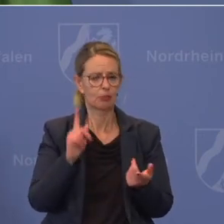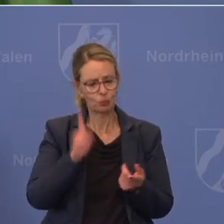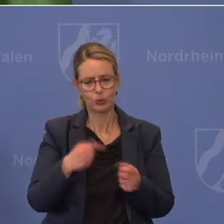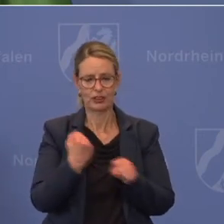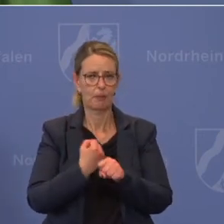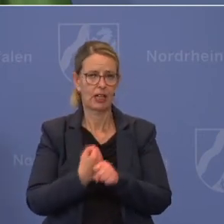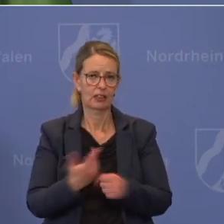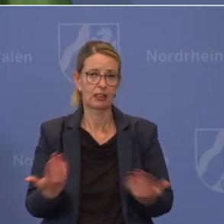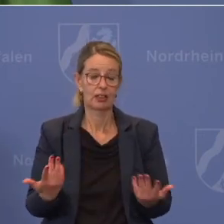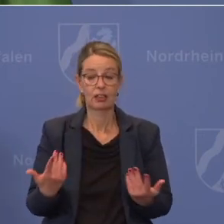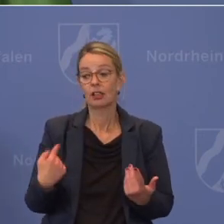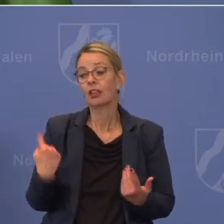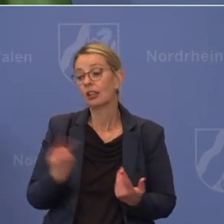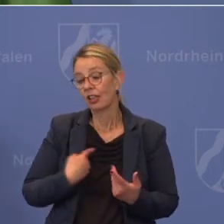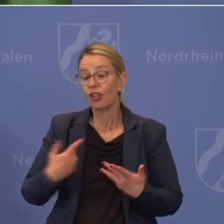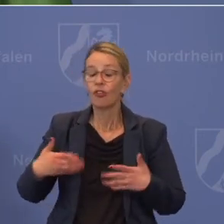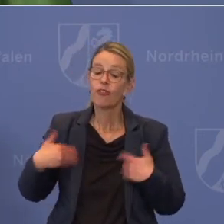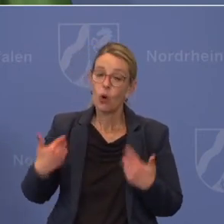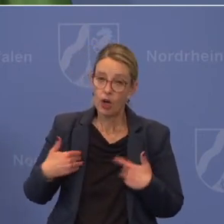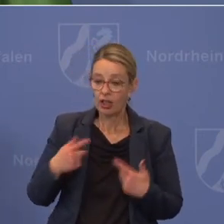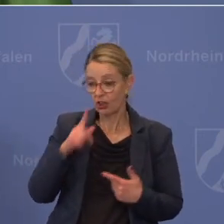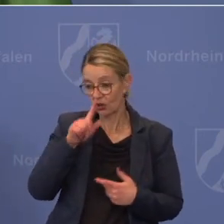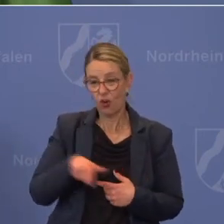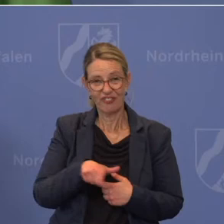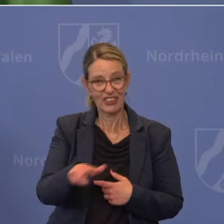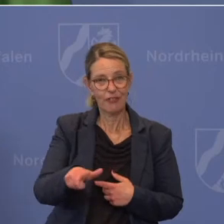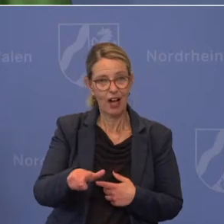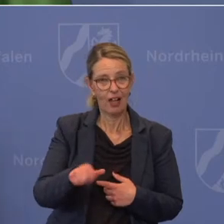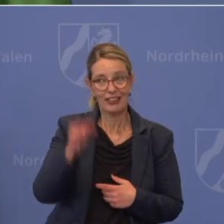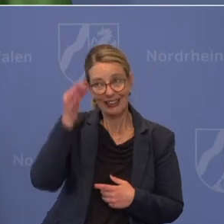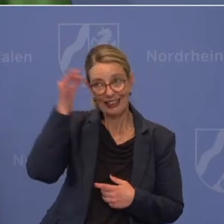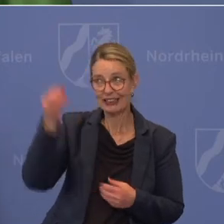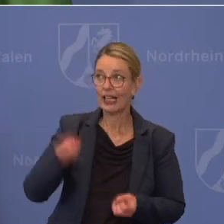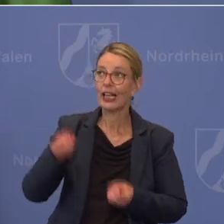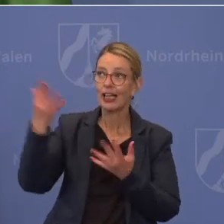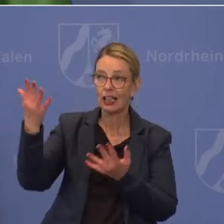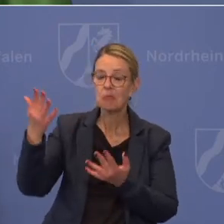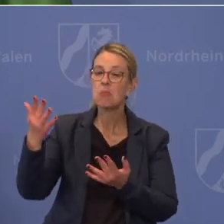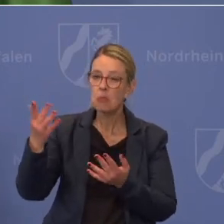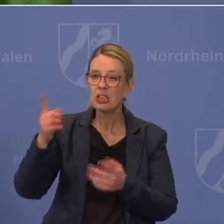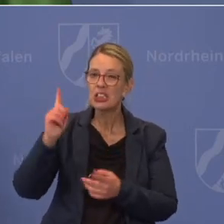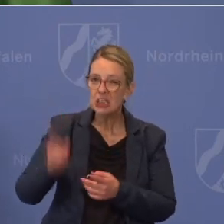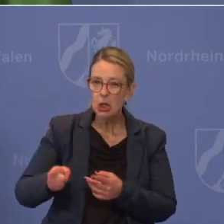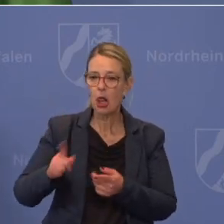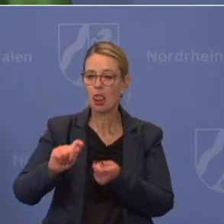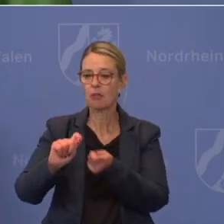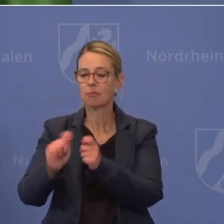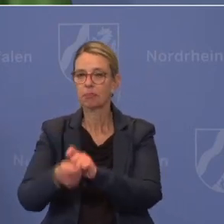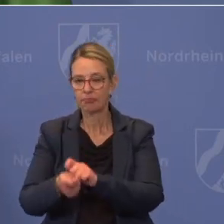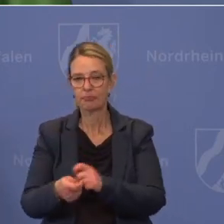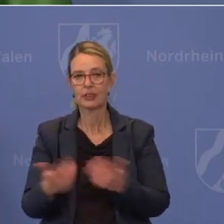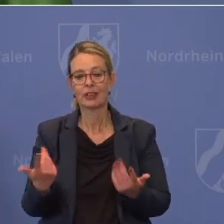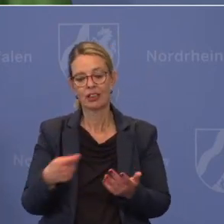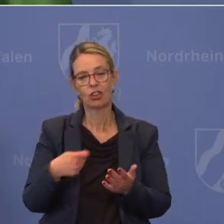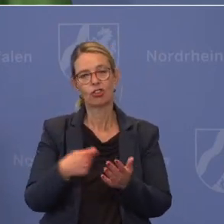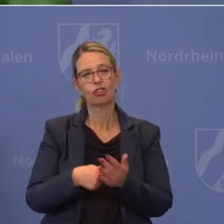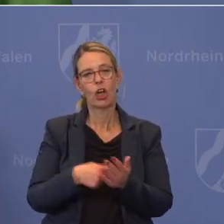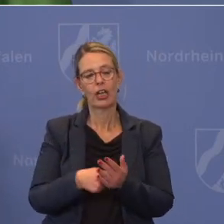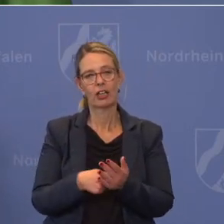Wir freuen uns darüber, dass eine Anregung Nordrhein-Westfalens jetzt wohl umgesetzt werden soll, weil es die